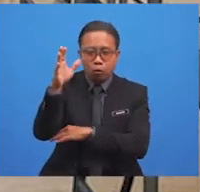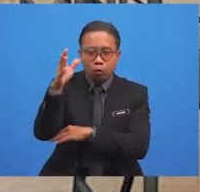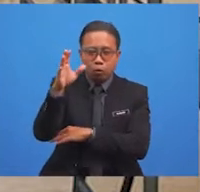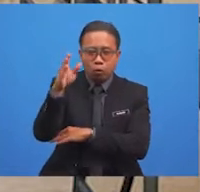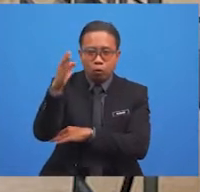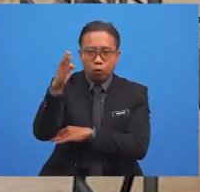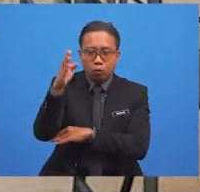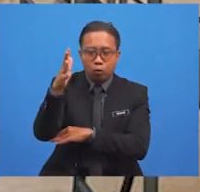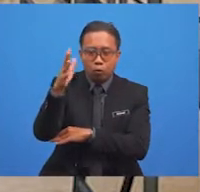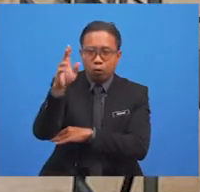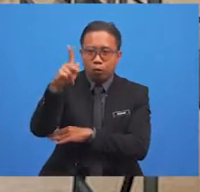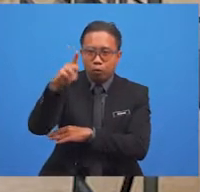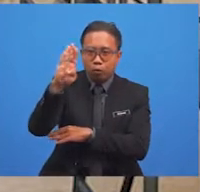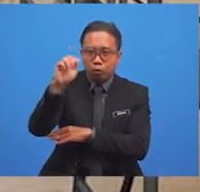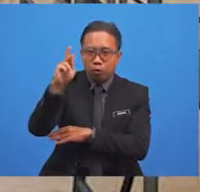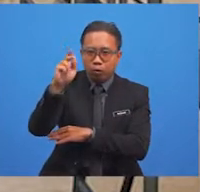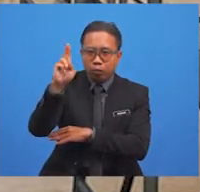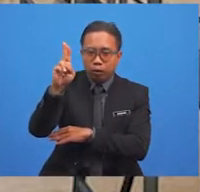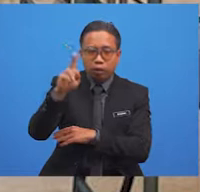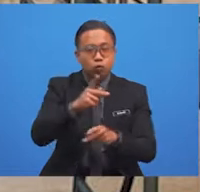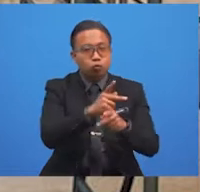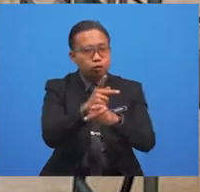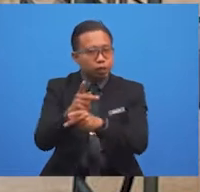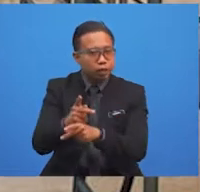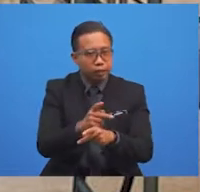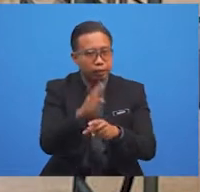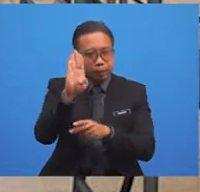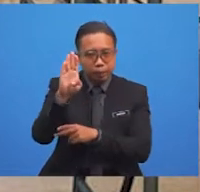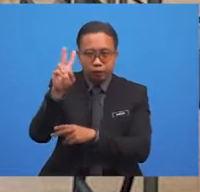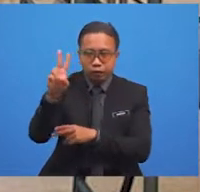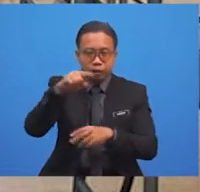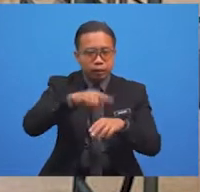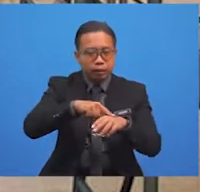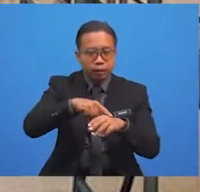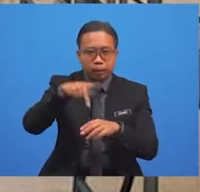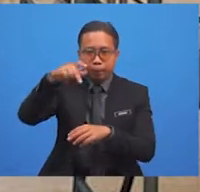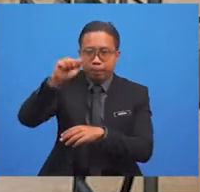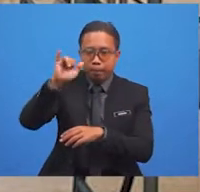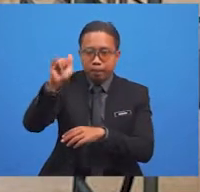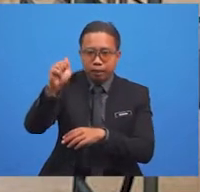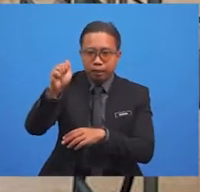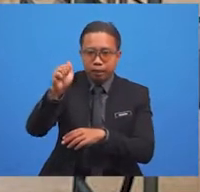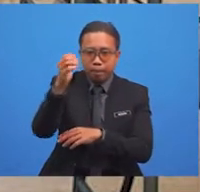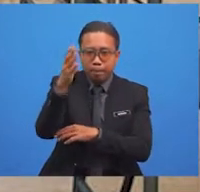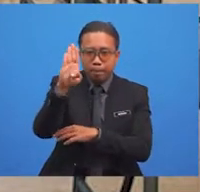dapat mengekalkan biodiversiti di kawasan paya bakau.